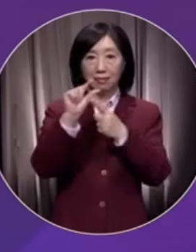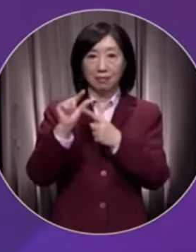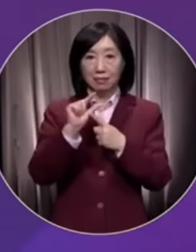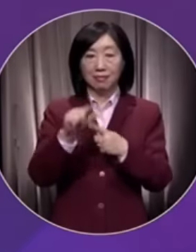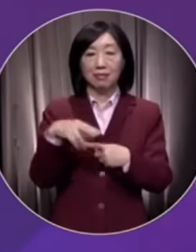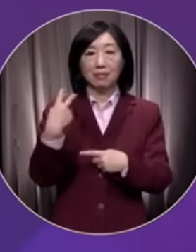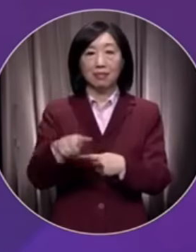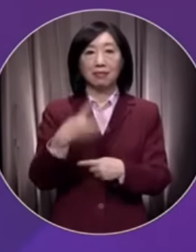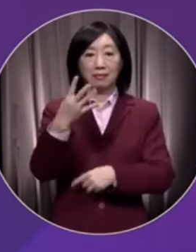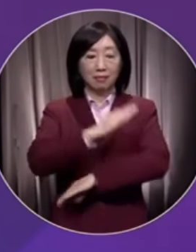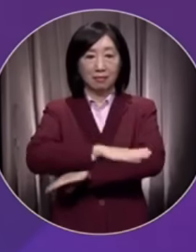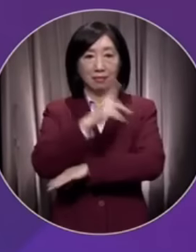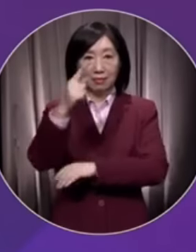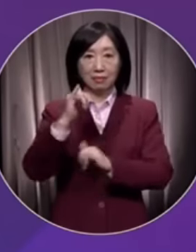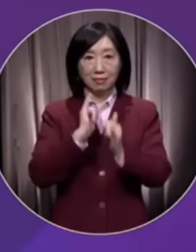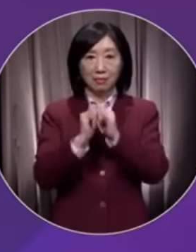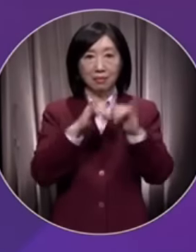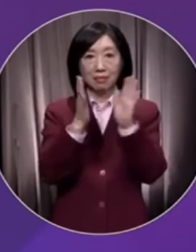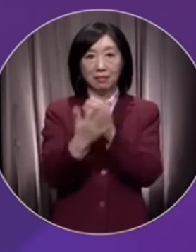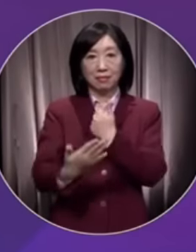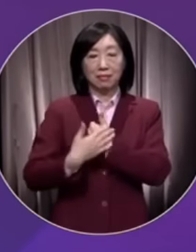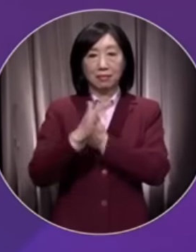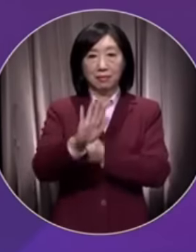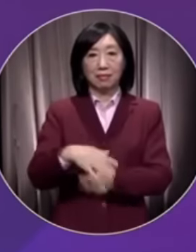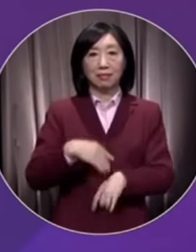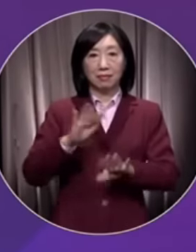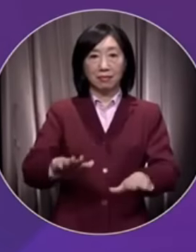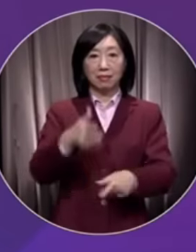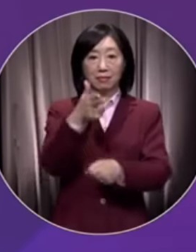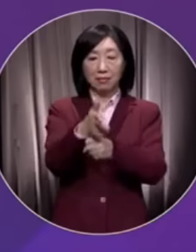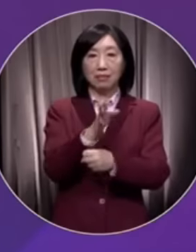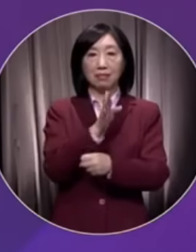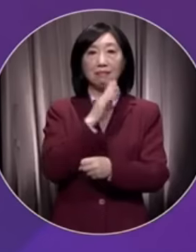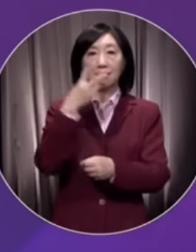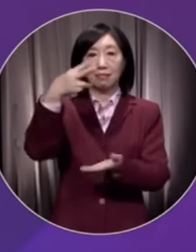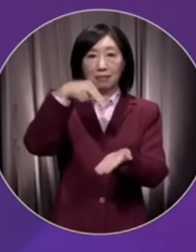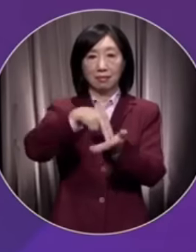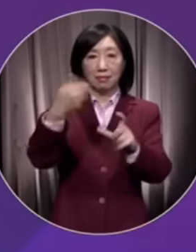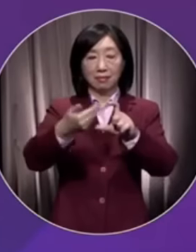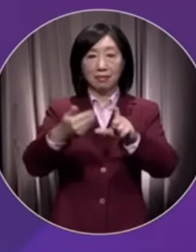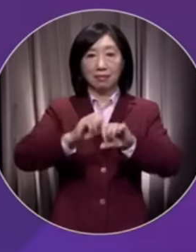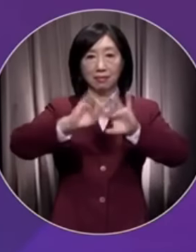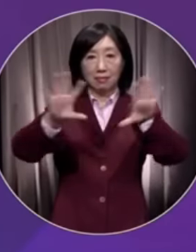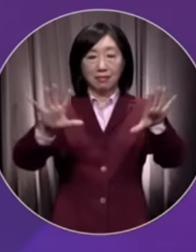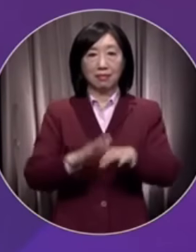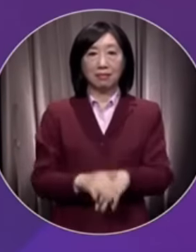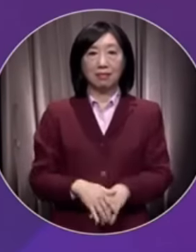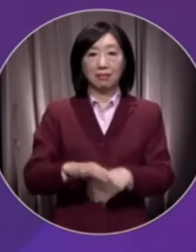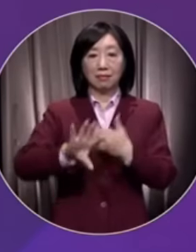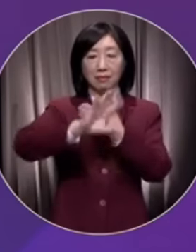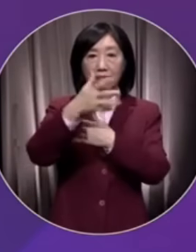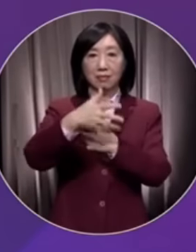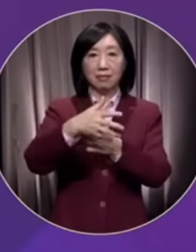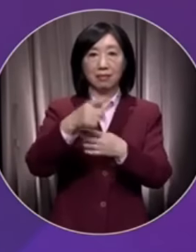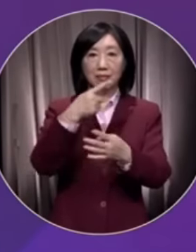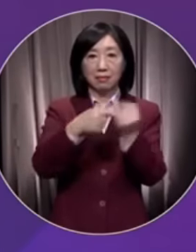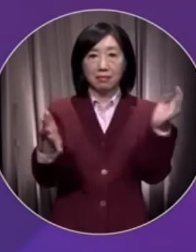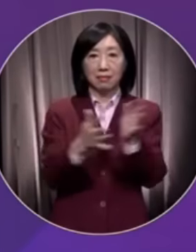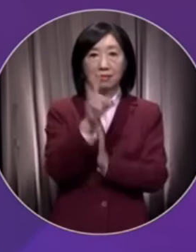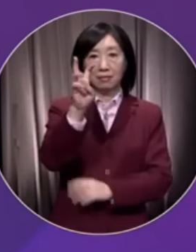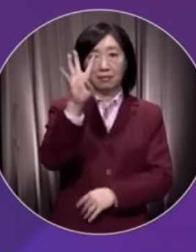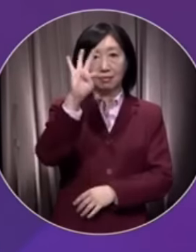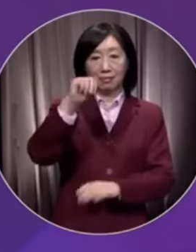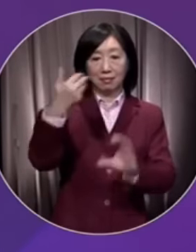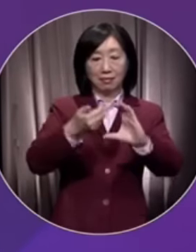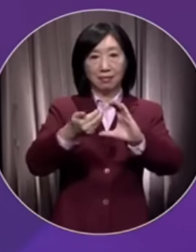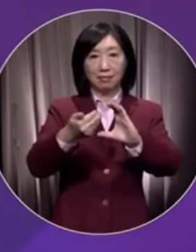及四报一社。那么现场是由三立电视转播，讯号是提供给国内外30多家媒体共同来